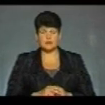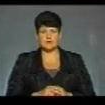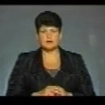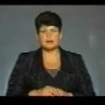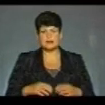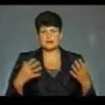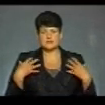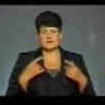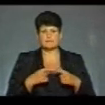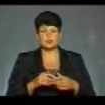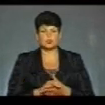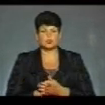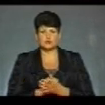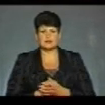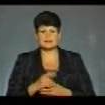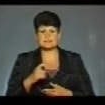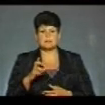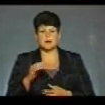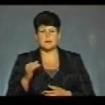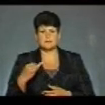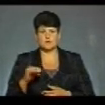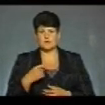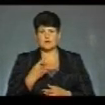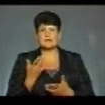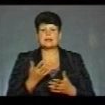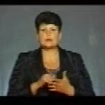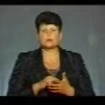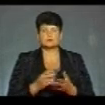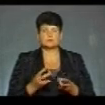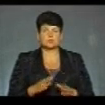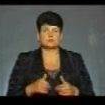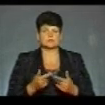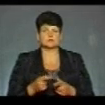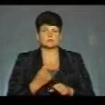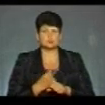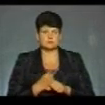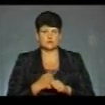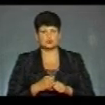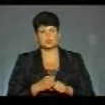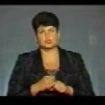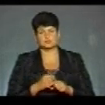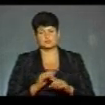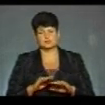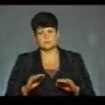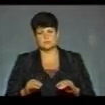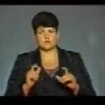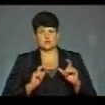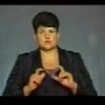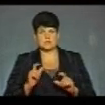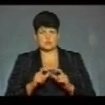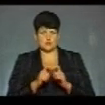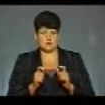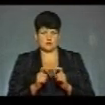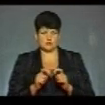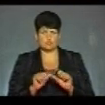товариства «Системний зв'язок» Христина Бабій розповідає, які документи потрібно подати, щоб виготовити учнівську та студентські картки. Щоб